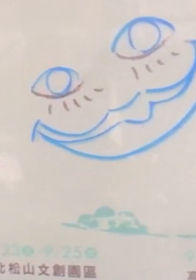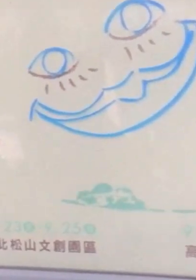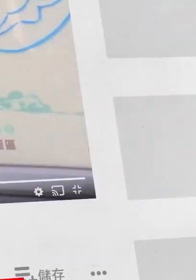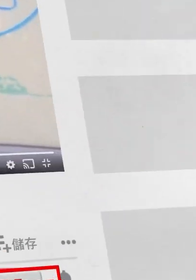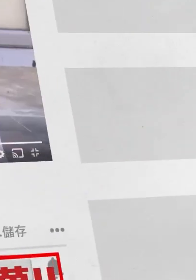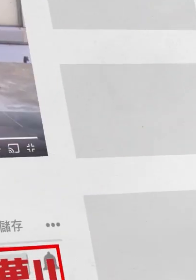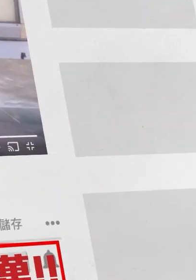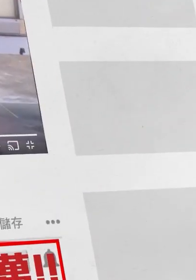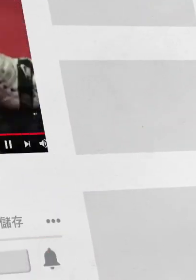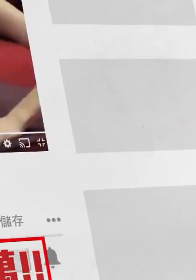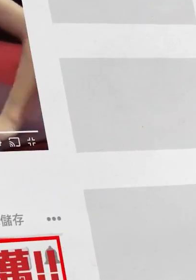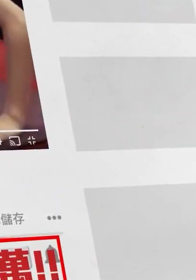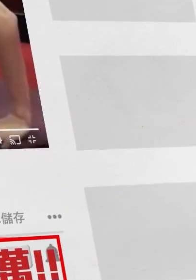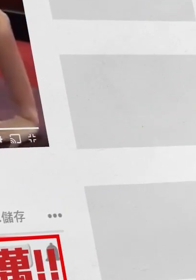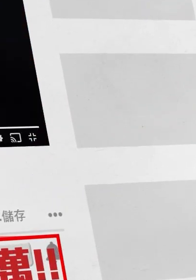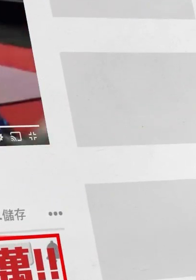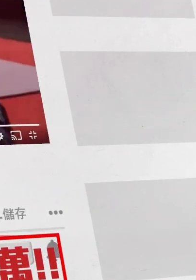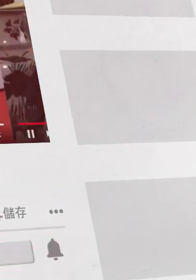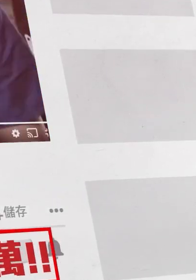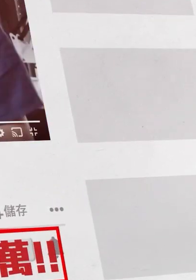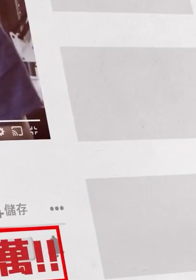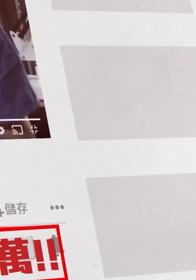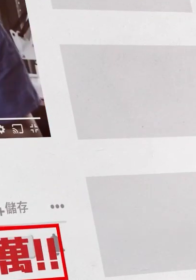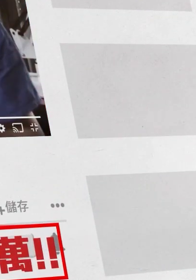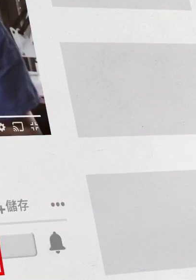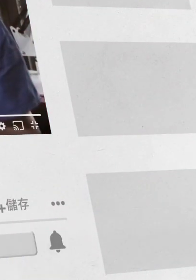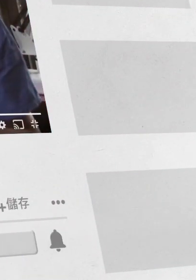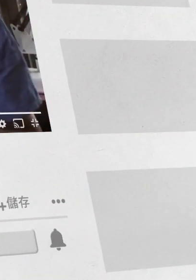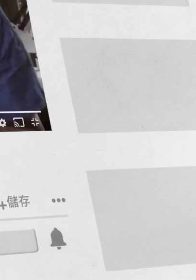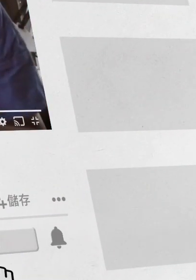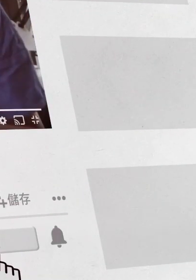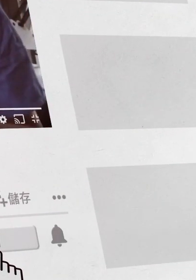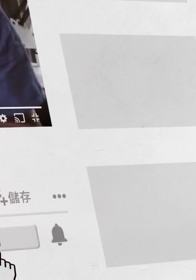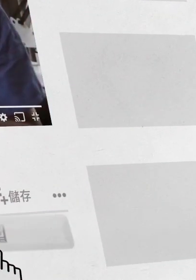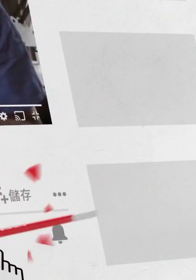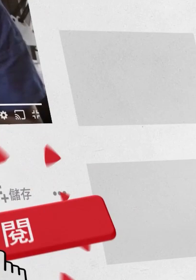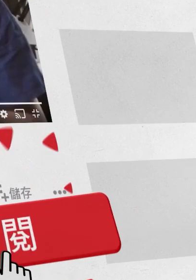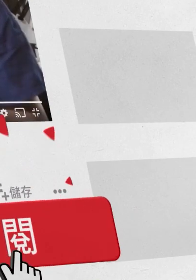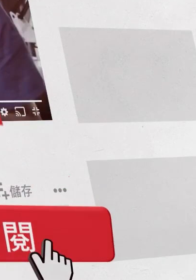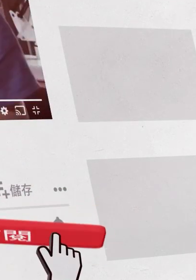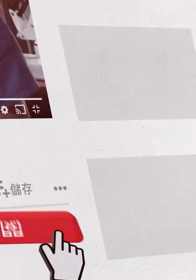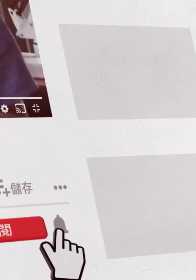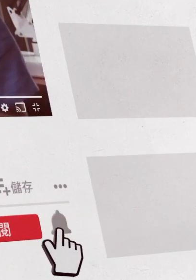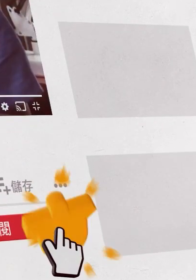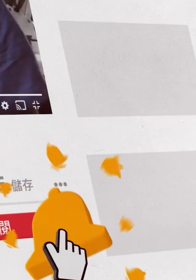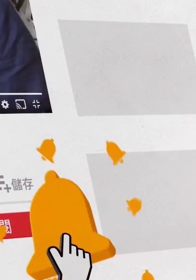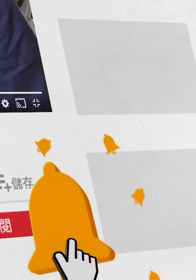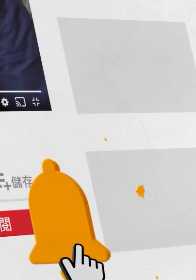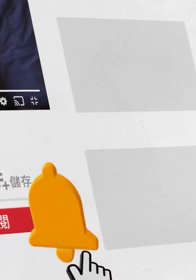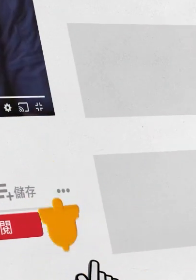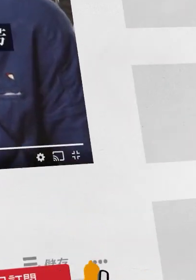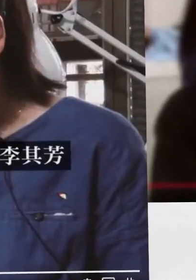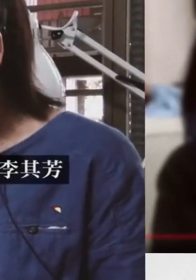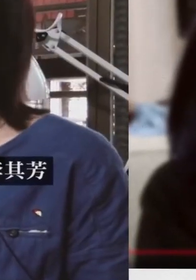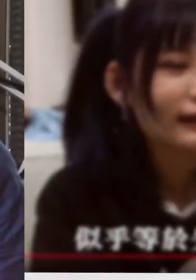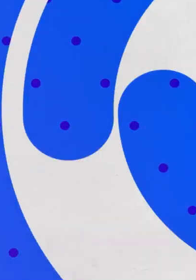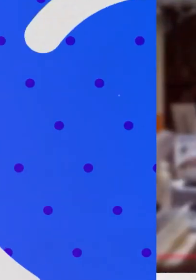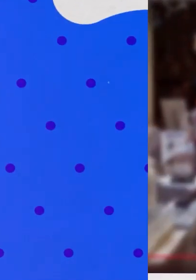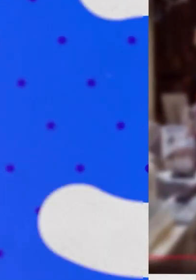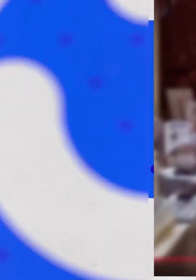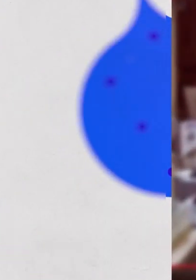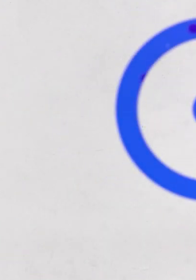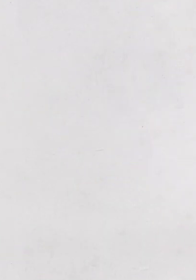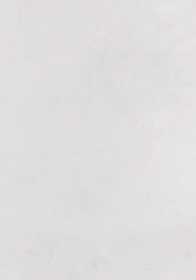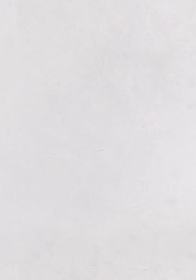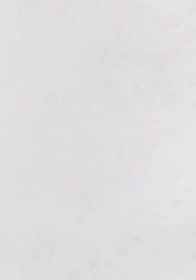最温暖正能量的人生故事都在这里。订阅三立新闻网 YouTube 频道，并且按赞开启小铃